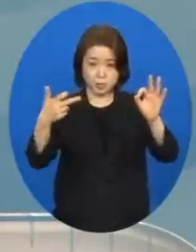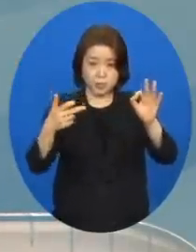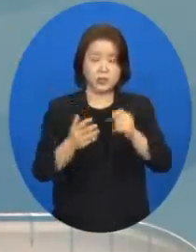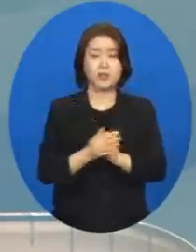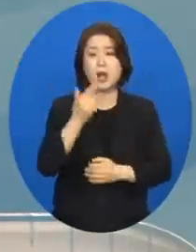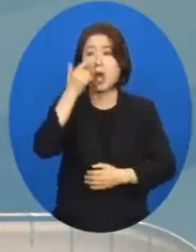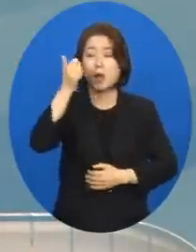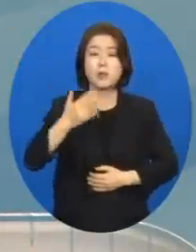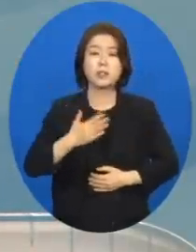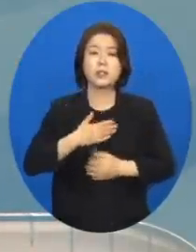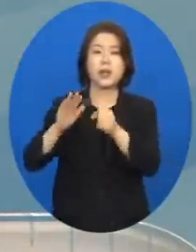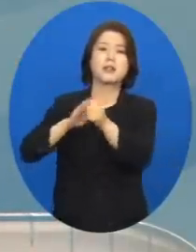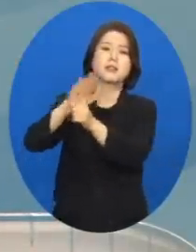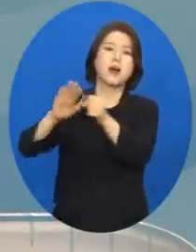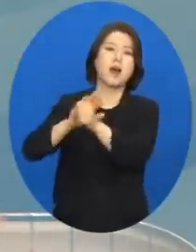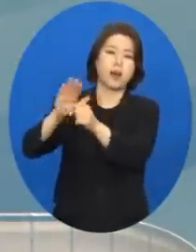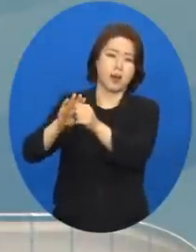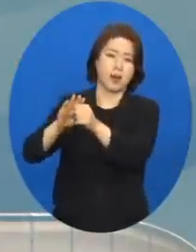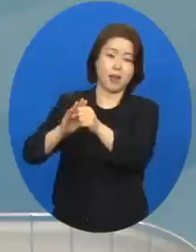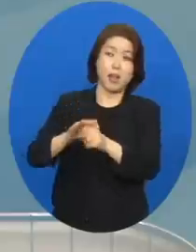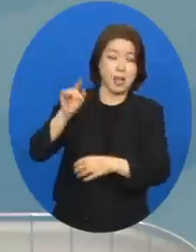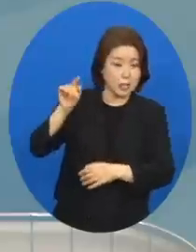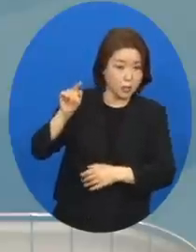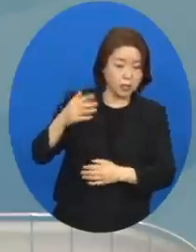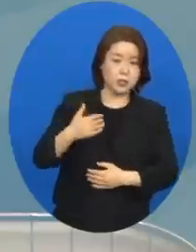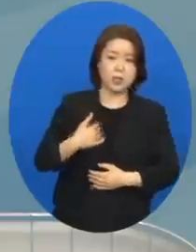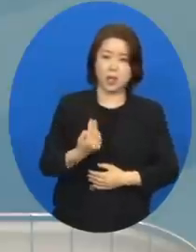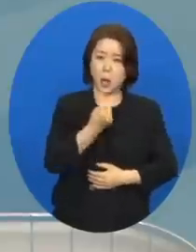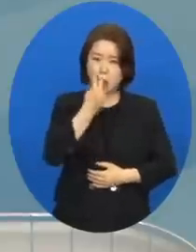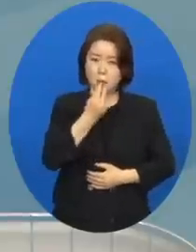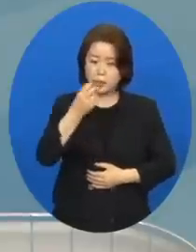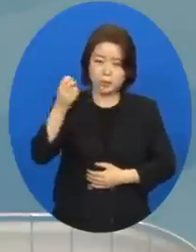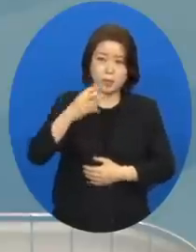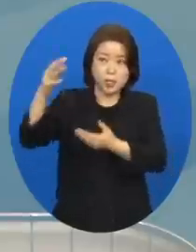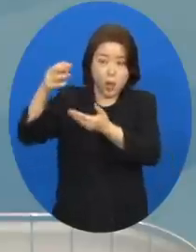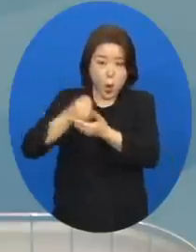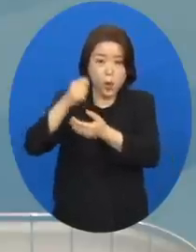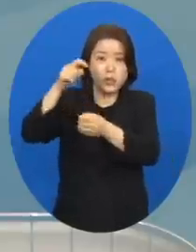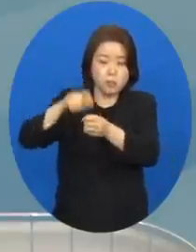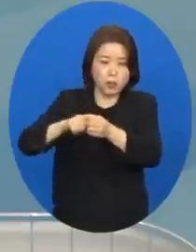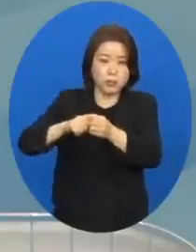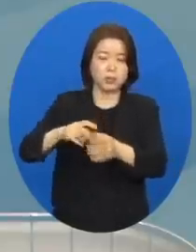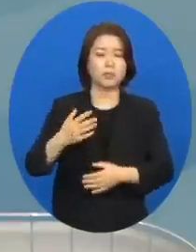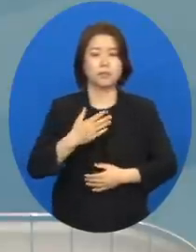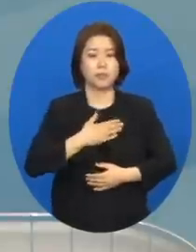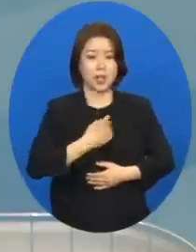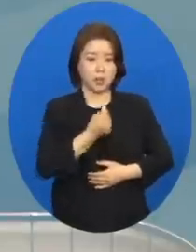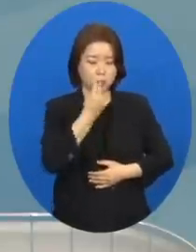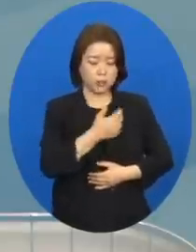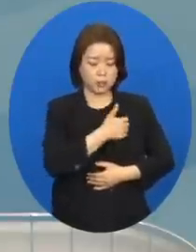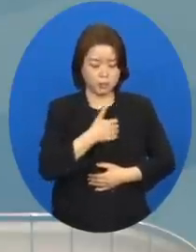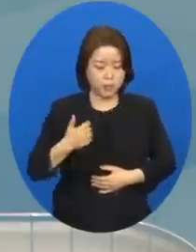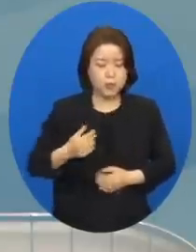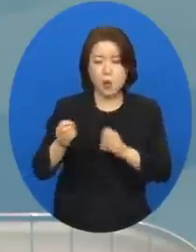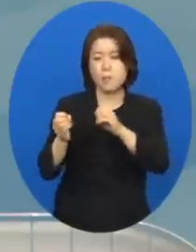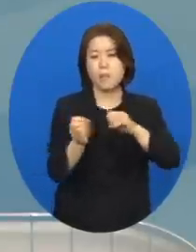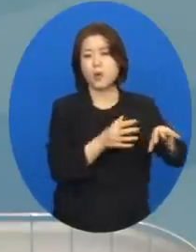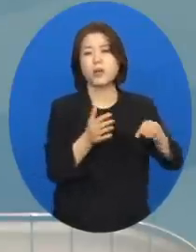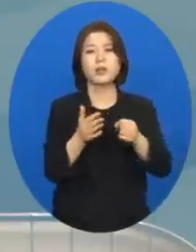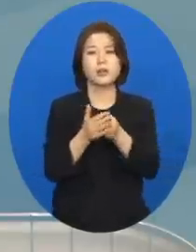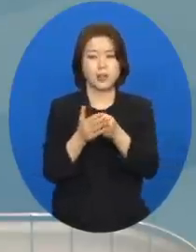나를 사랑하신다. 그것은 내가 목숨을 다시 얻으려고 내 목숨을 기꺼이 버리기